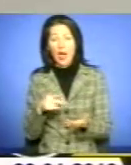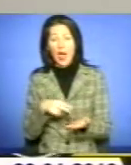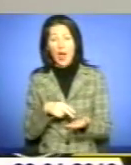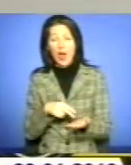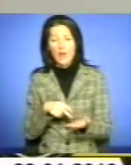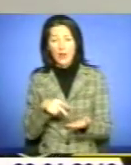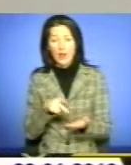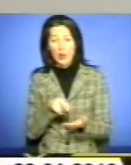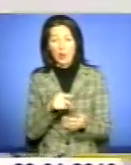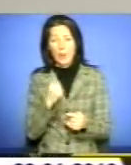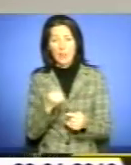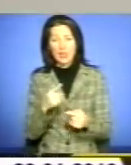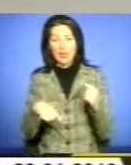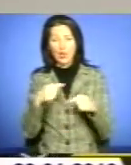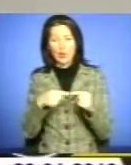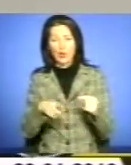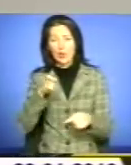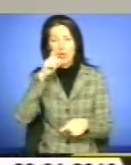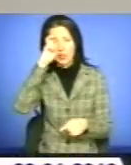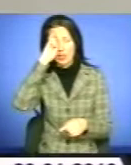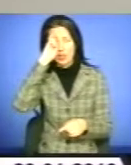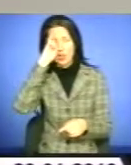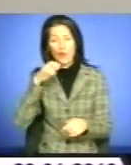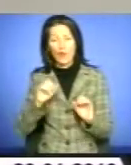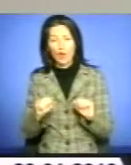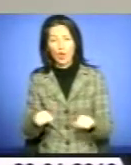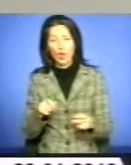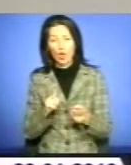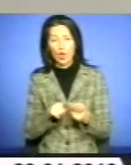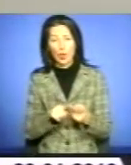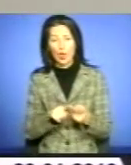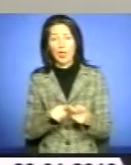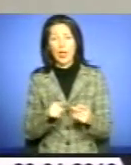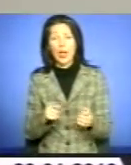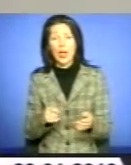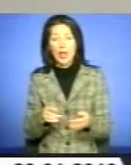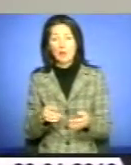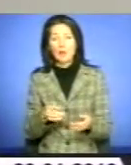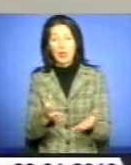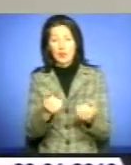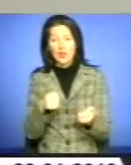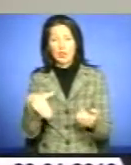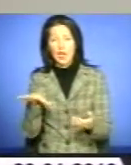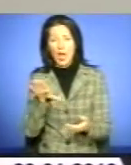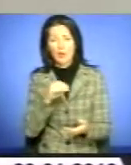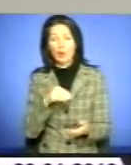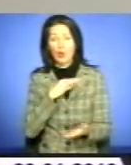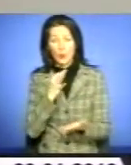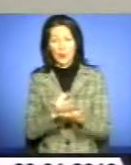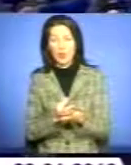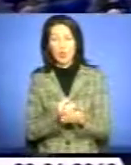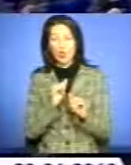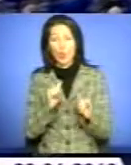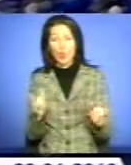критиковать государственную власть. И есть другой выход. Взять всю ответственность розвиття малого і середнього бізнесу на